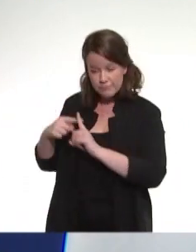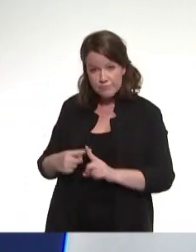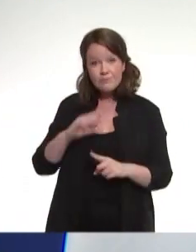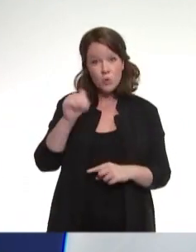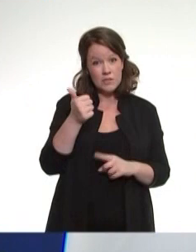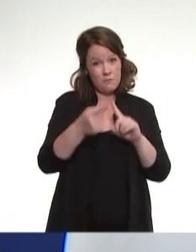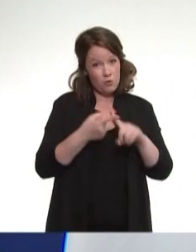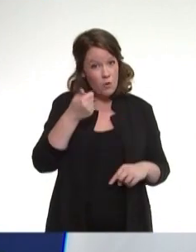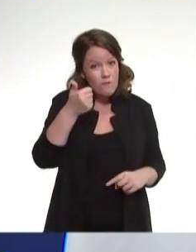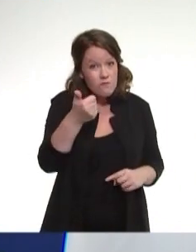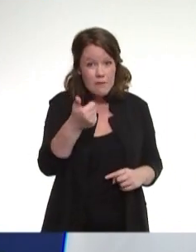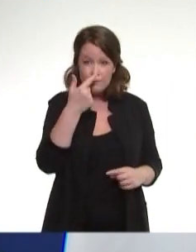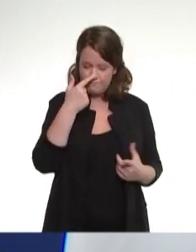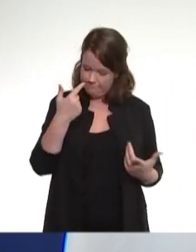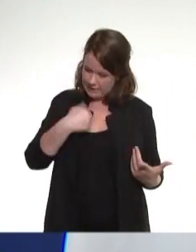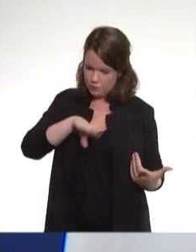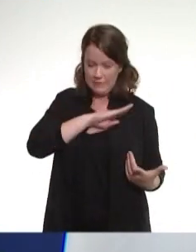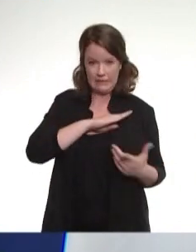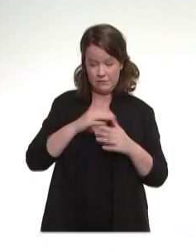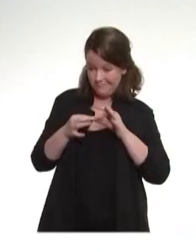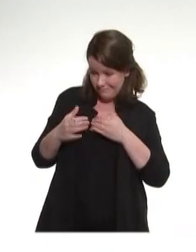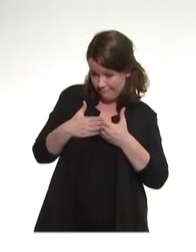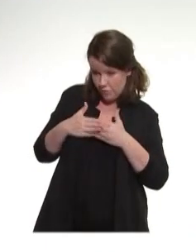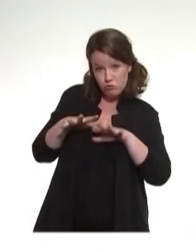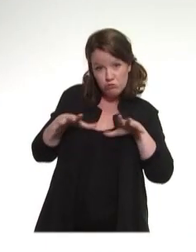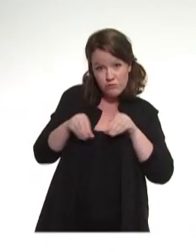et ce sera efficace dans la durée